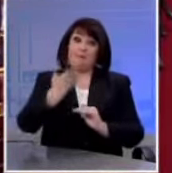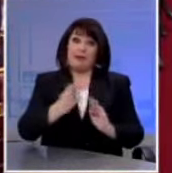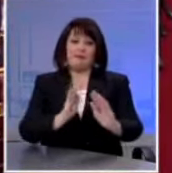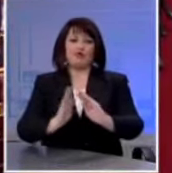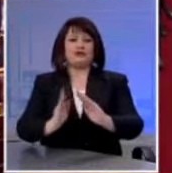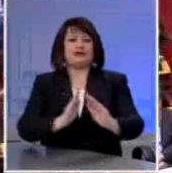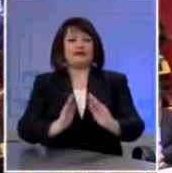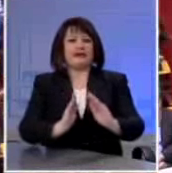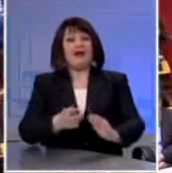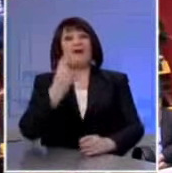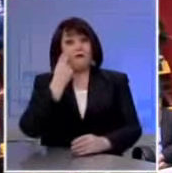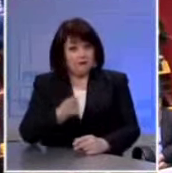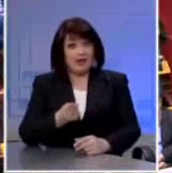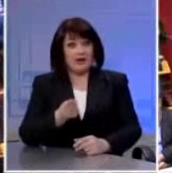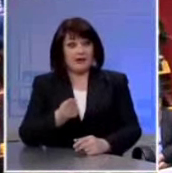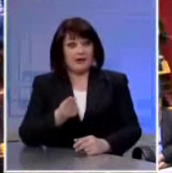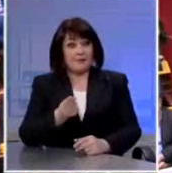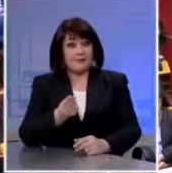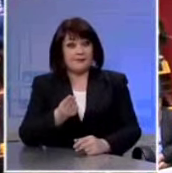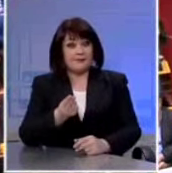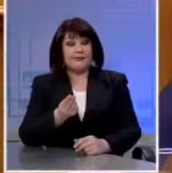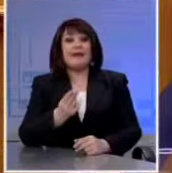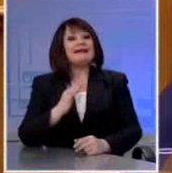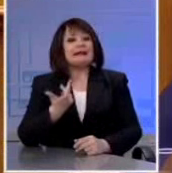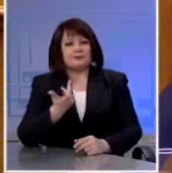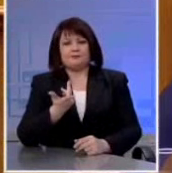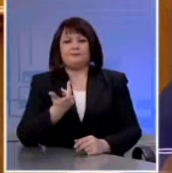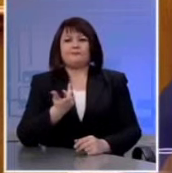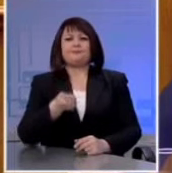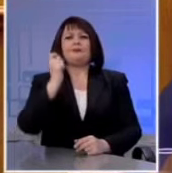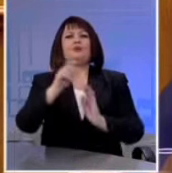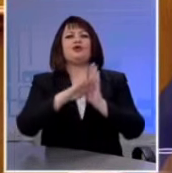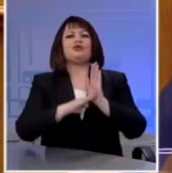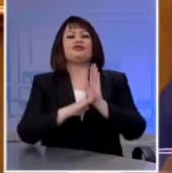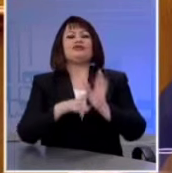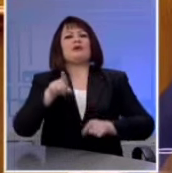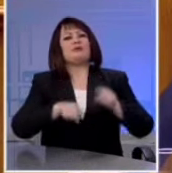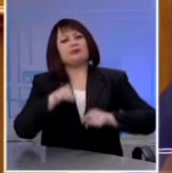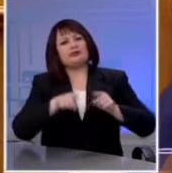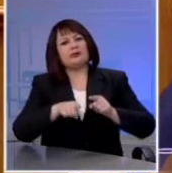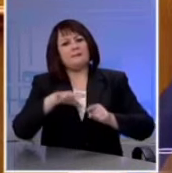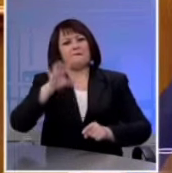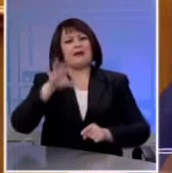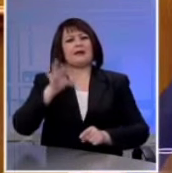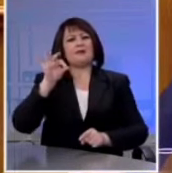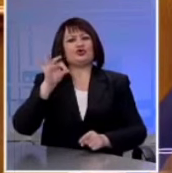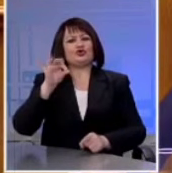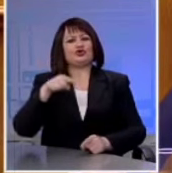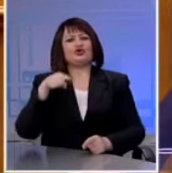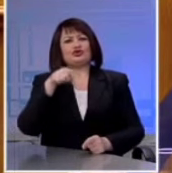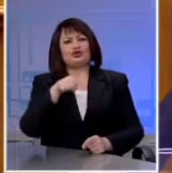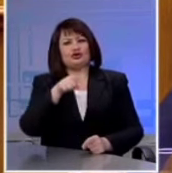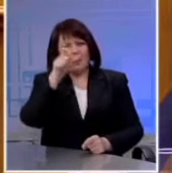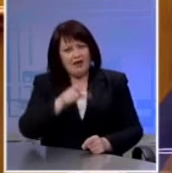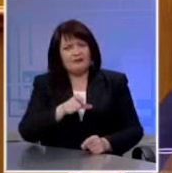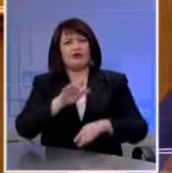προκύπτει πλέον ότι ήταν το ίδιο που σε πολλές περιπτώσεις αποτελούσε και τον ενορχιστρωτή